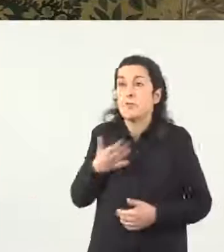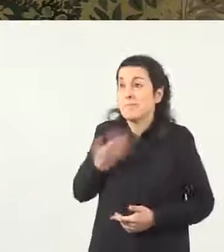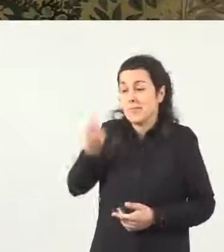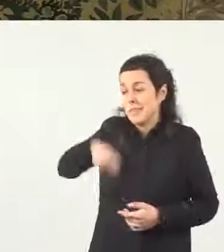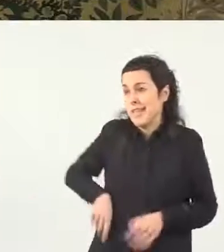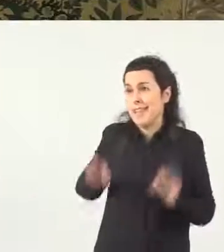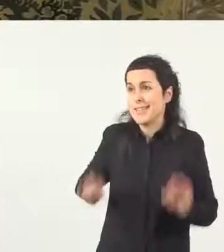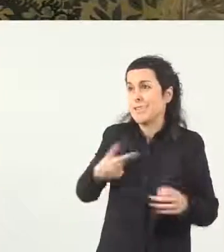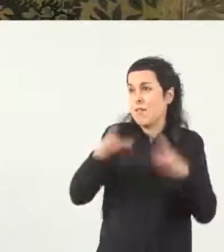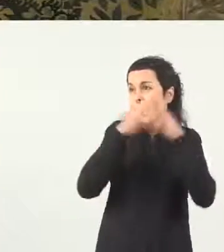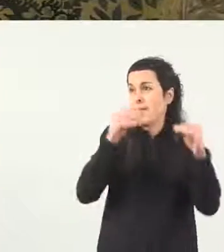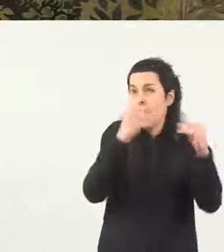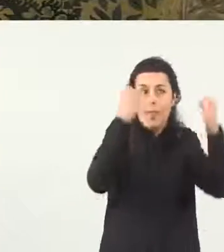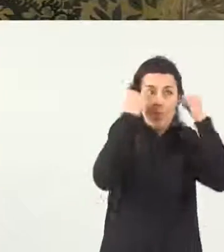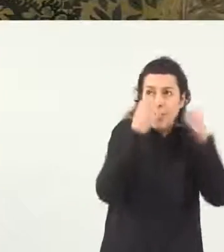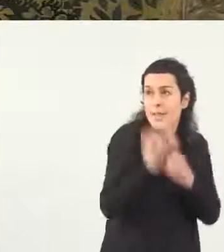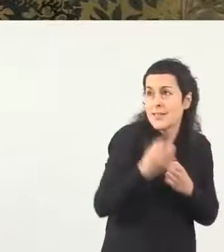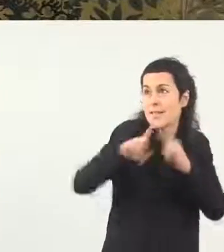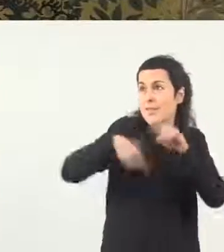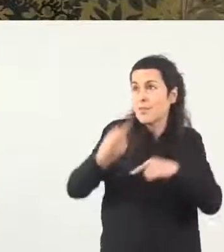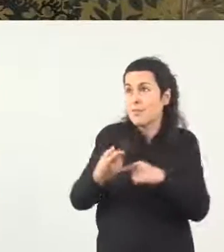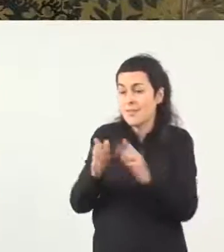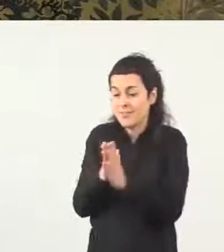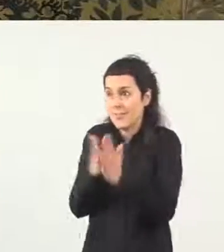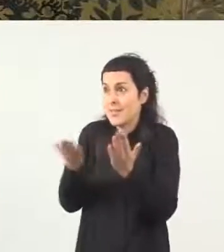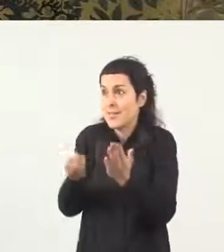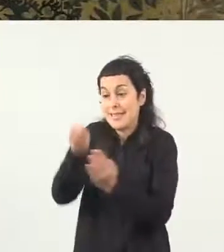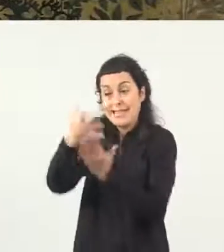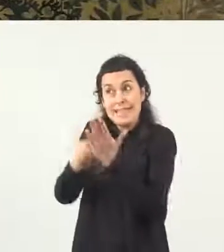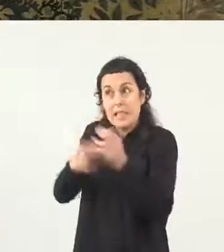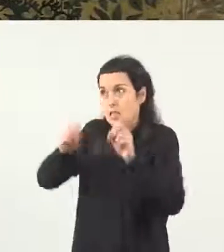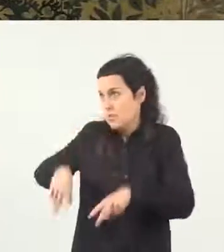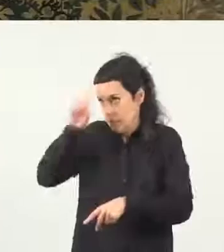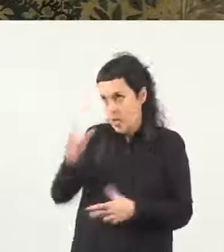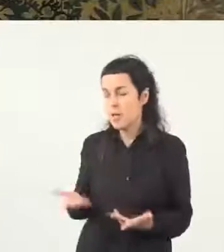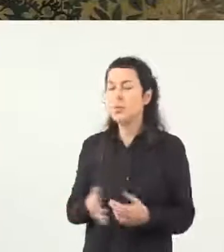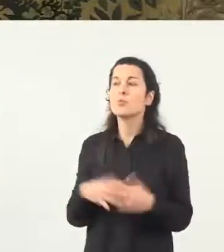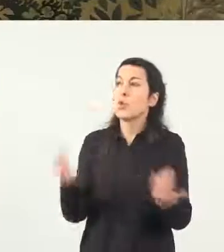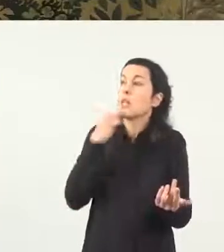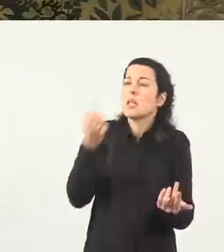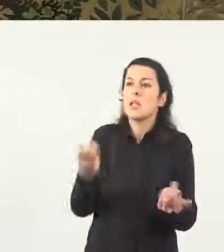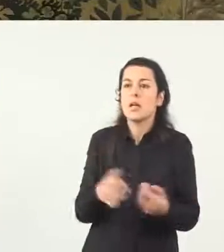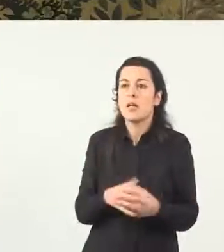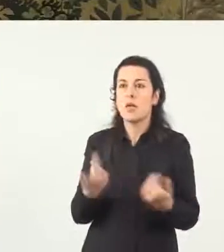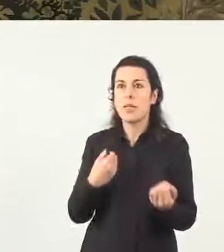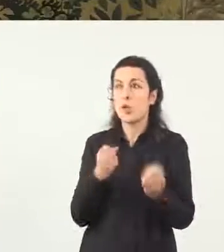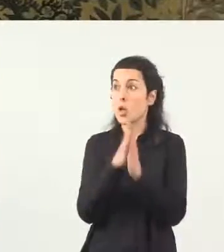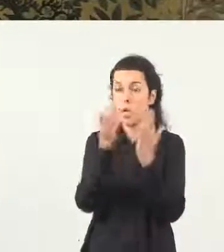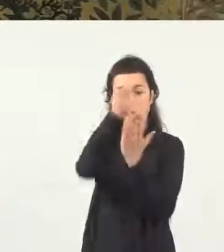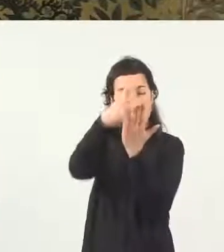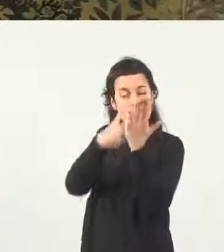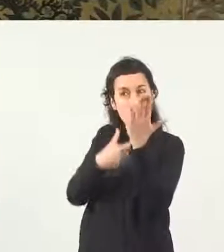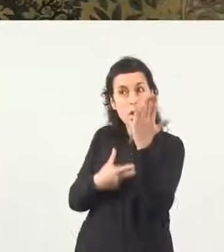guk universitatean hau ikasten dugu, eta gero ez gara kapazidazteko ezer, bibliografia ez badugu aipatzen. Baina nik esaten nio, baina, hombre, esken nik jartzen du bibliografia